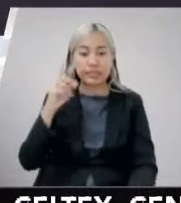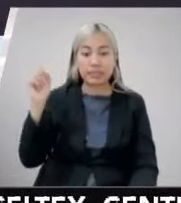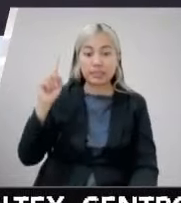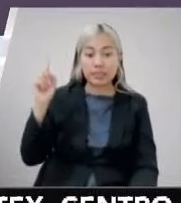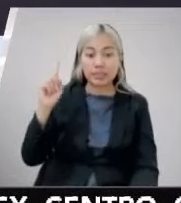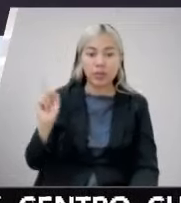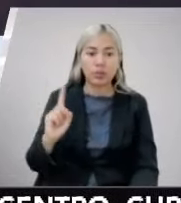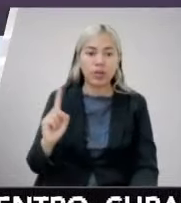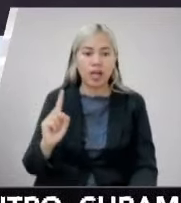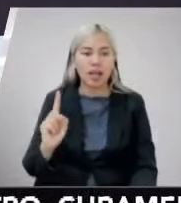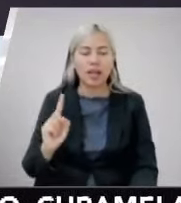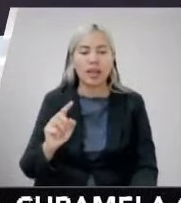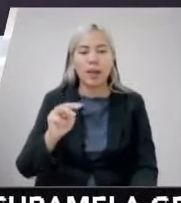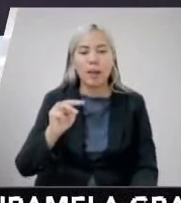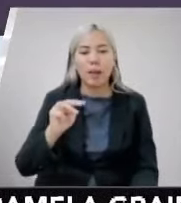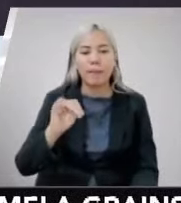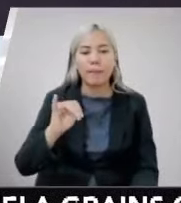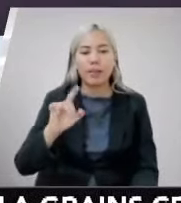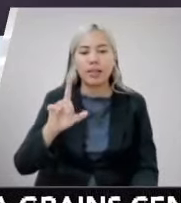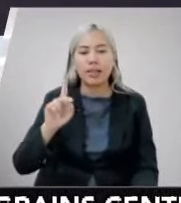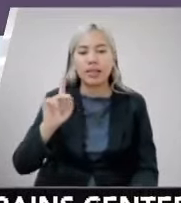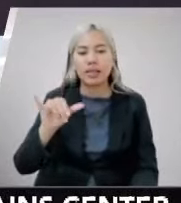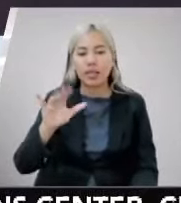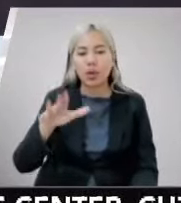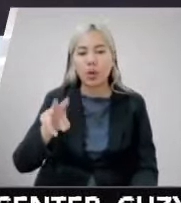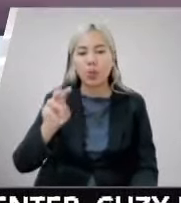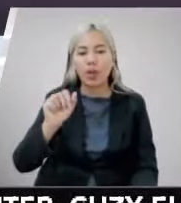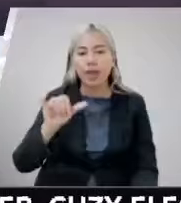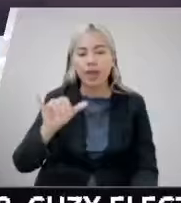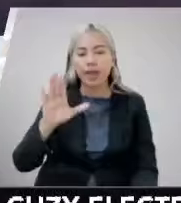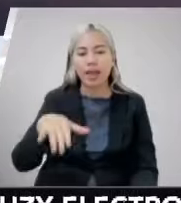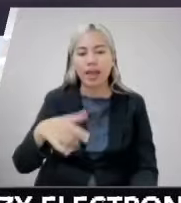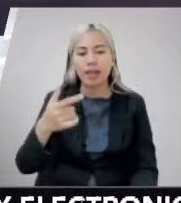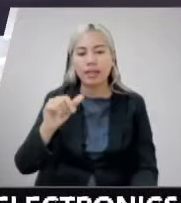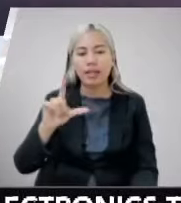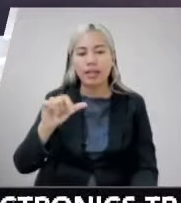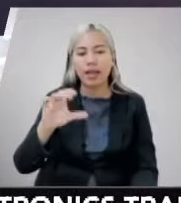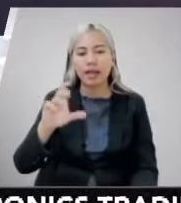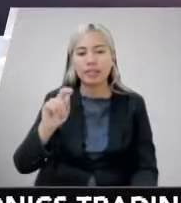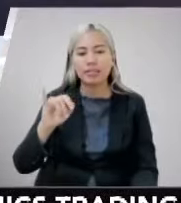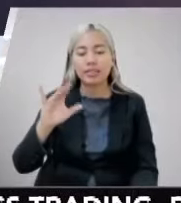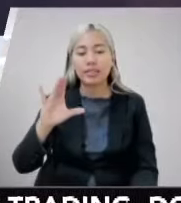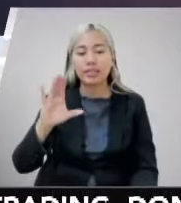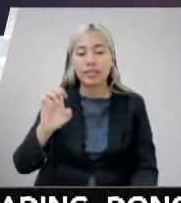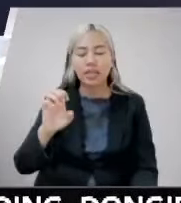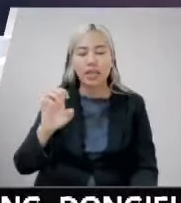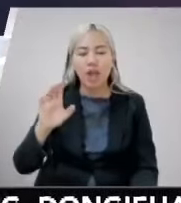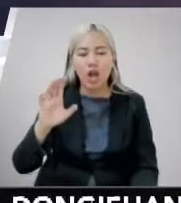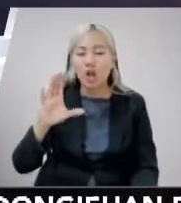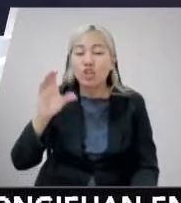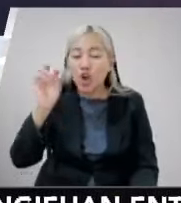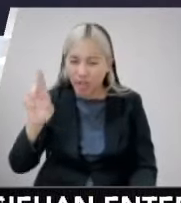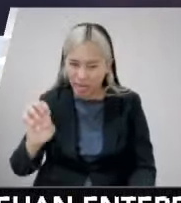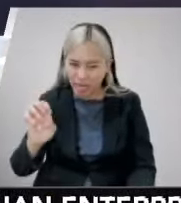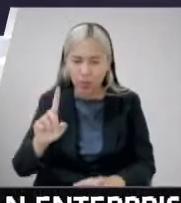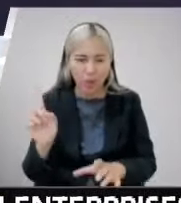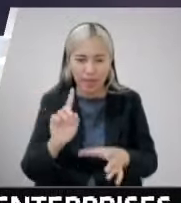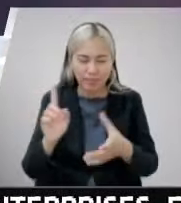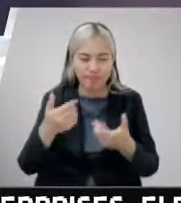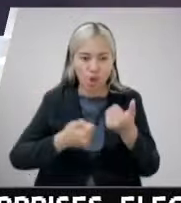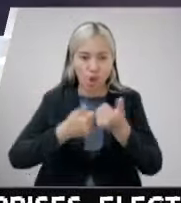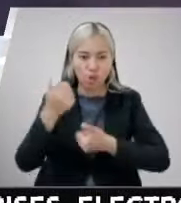o ang itinuturing na pinakamaliwanag na sentro ng ating galaxy. Natiepuhan niya ni John San Agustin habang nag-enjoy sa